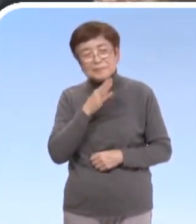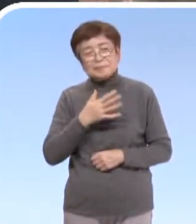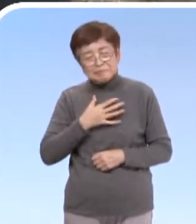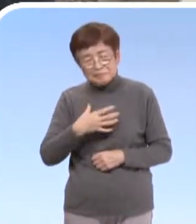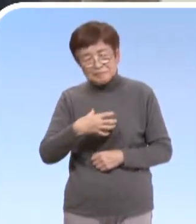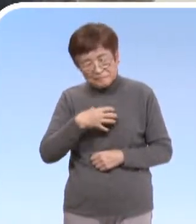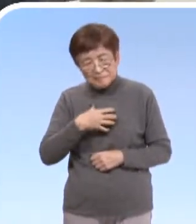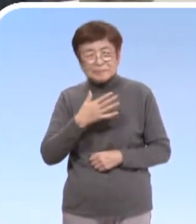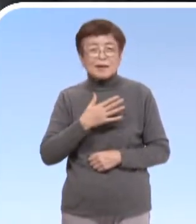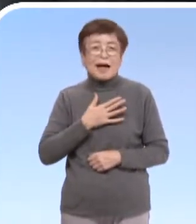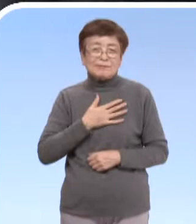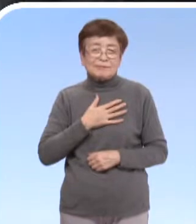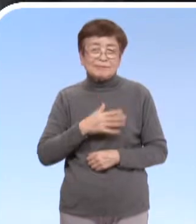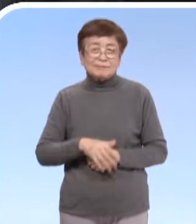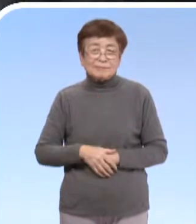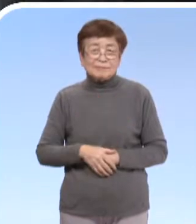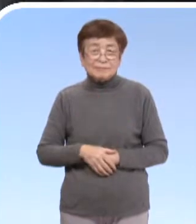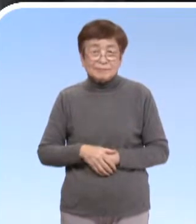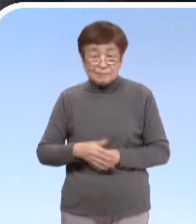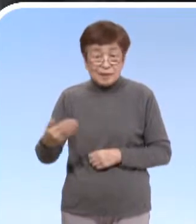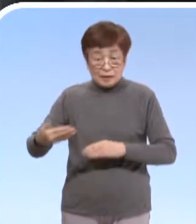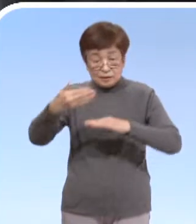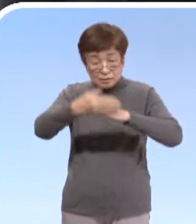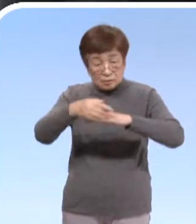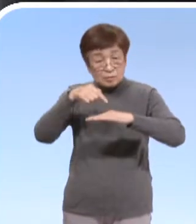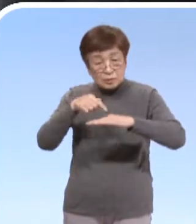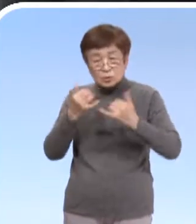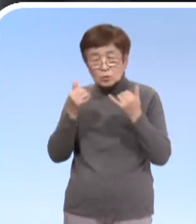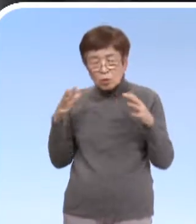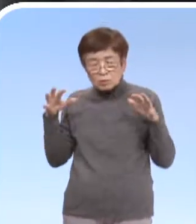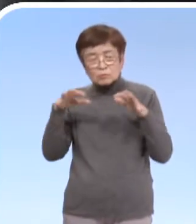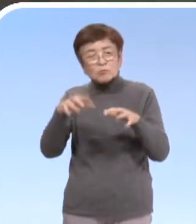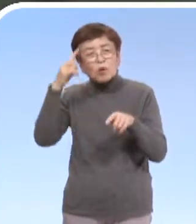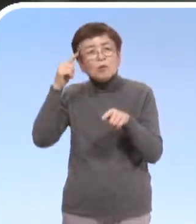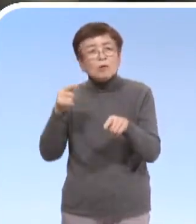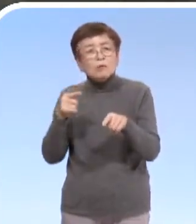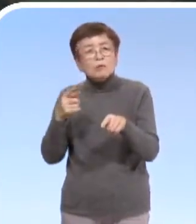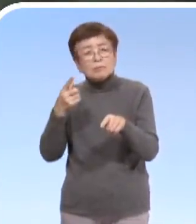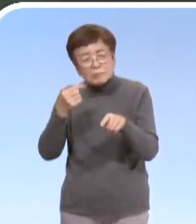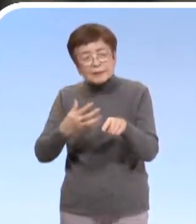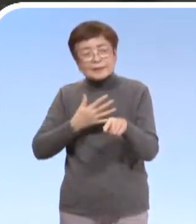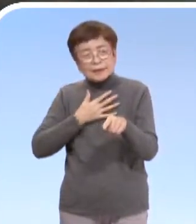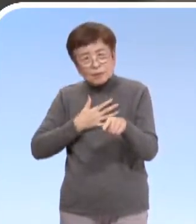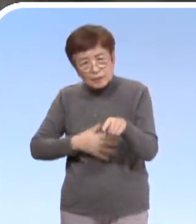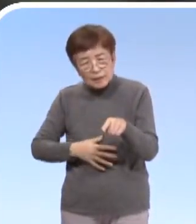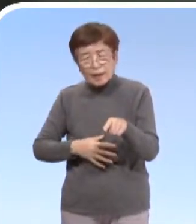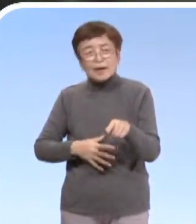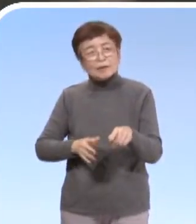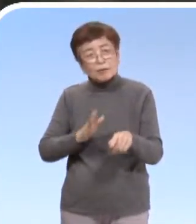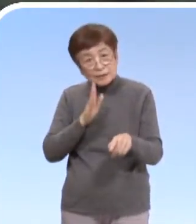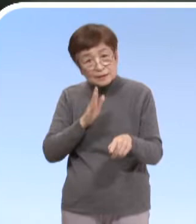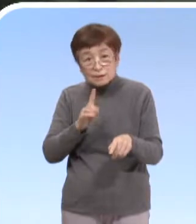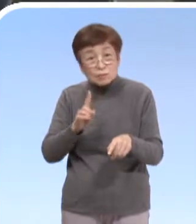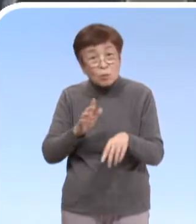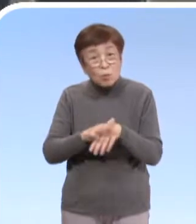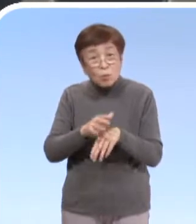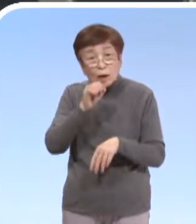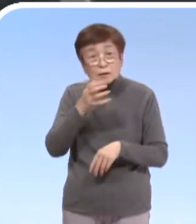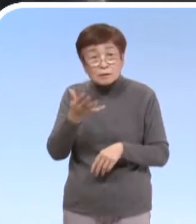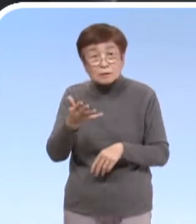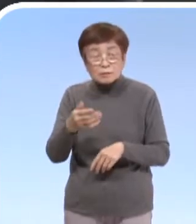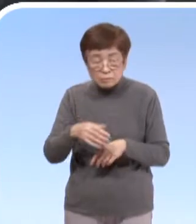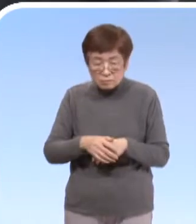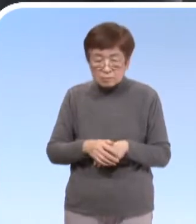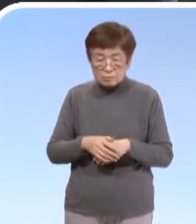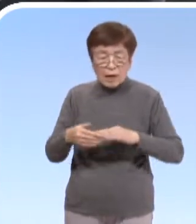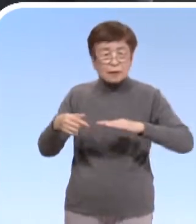だということで駅のホームはね必ず皆さん利用されると思うんですけども、お客様になんかアドバイスとかございますか。 黄色い点字